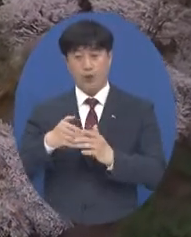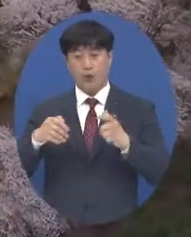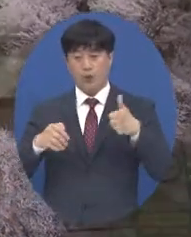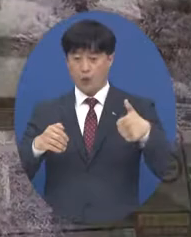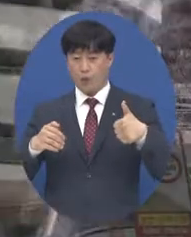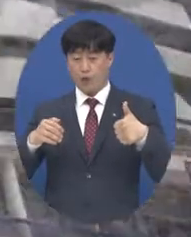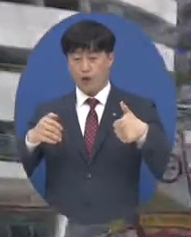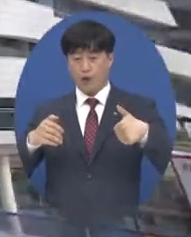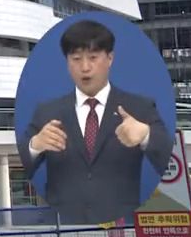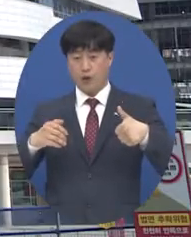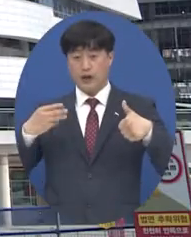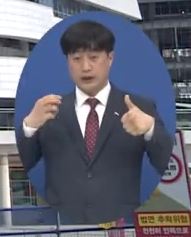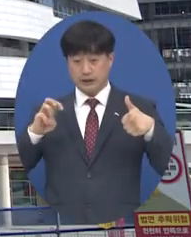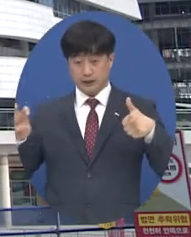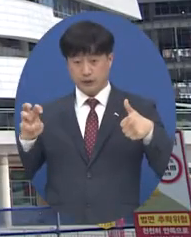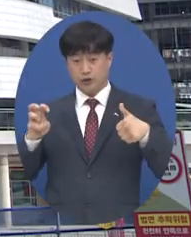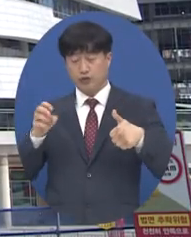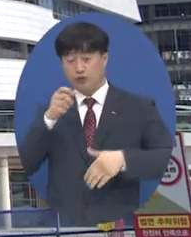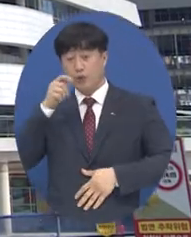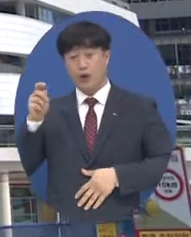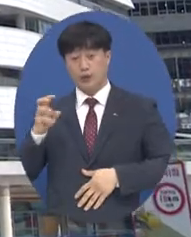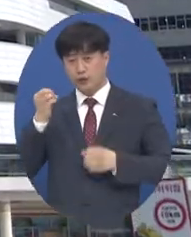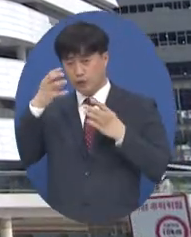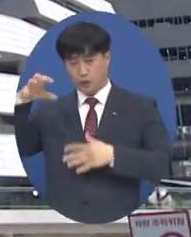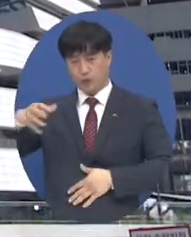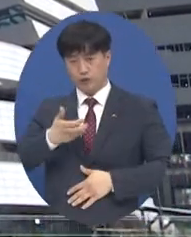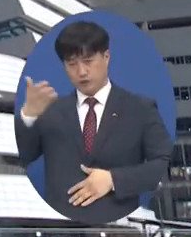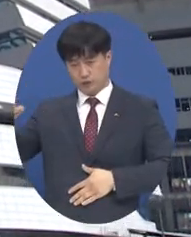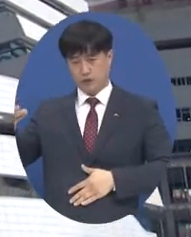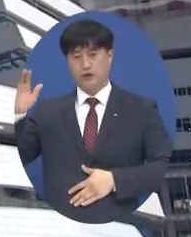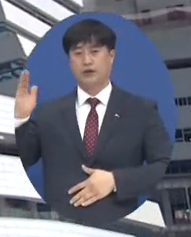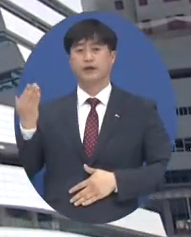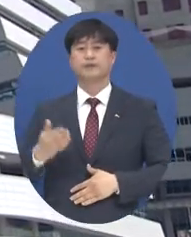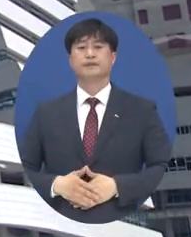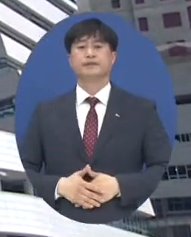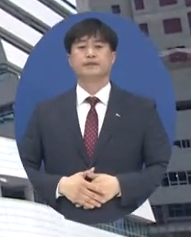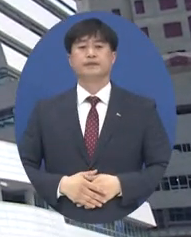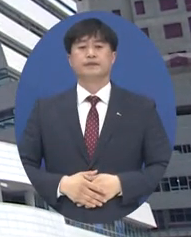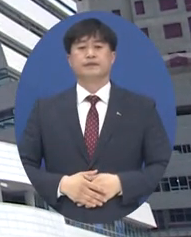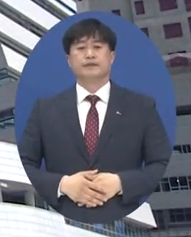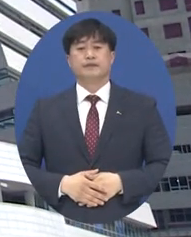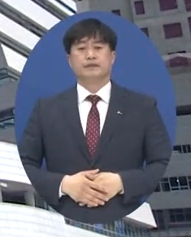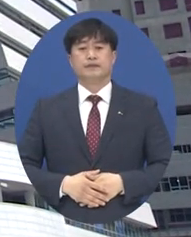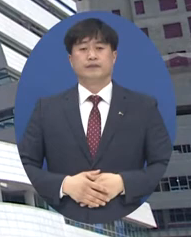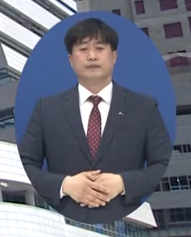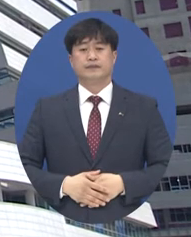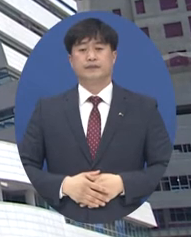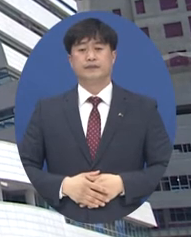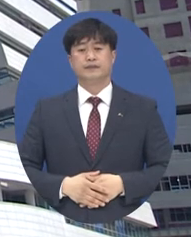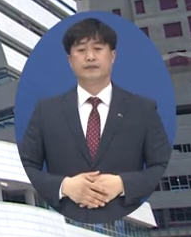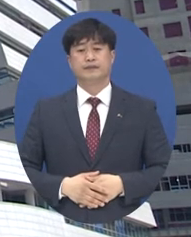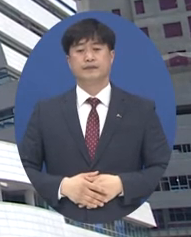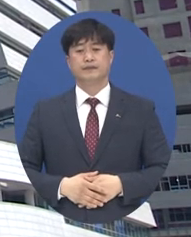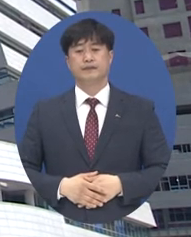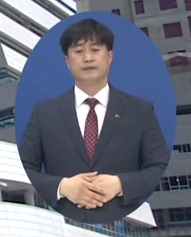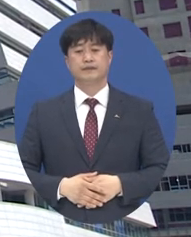5월 30일에 수원 광교 신청사로 공식 이전합니다. 경기 CCTV 최창순입니다.